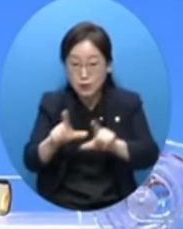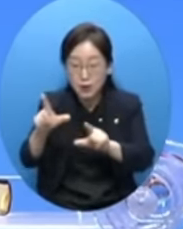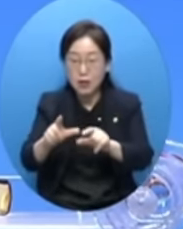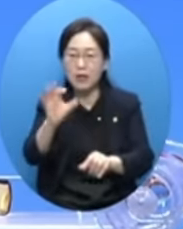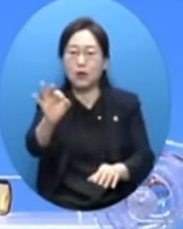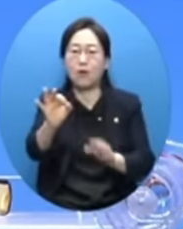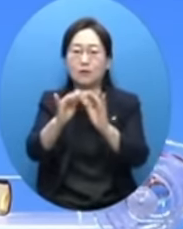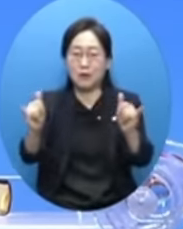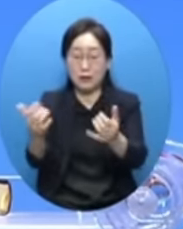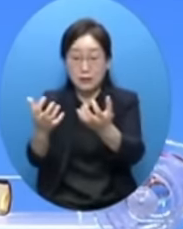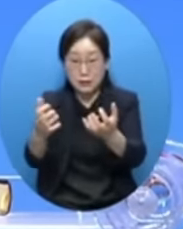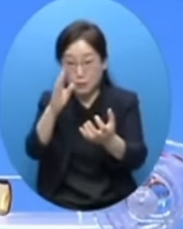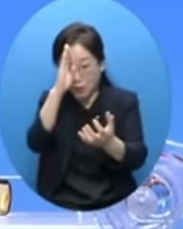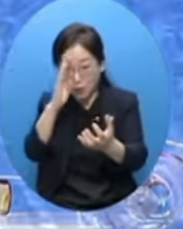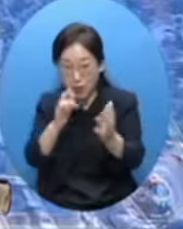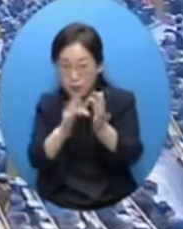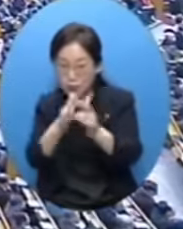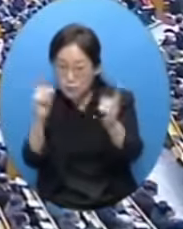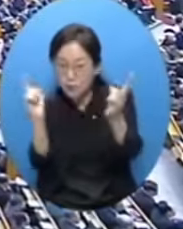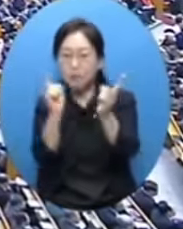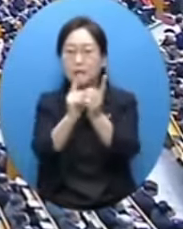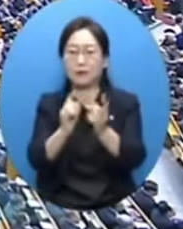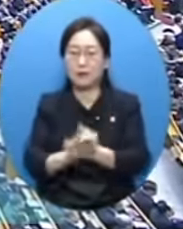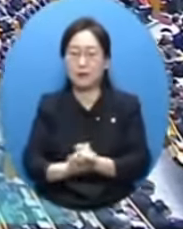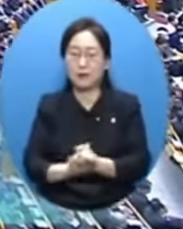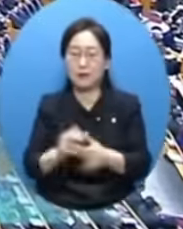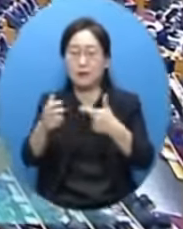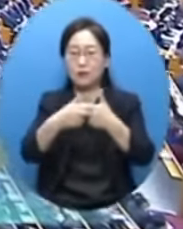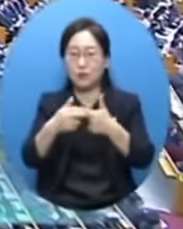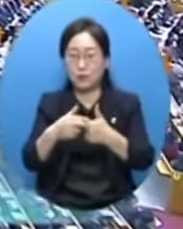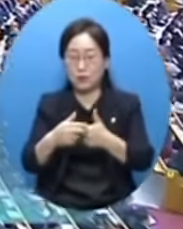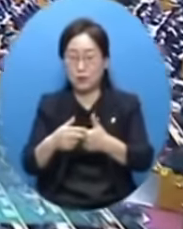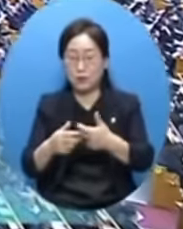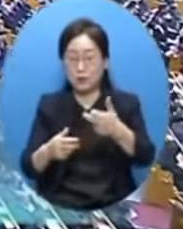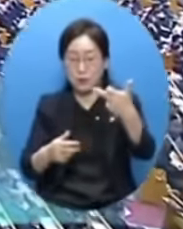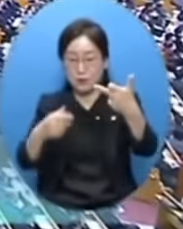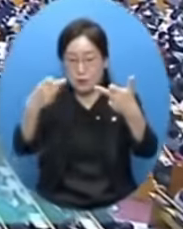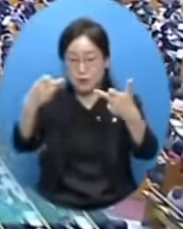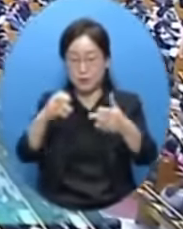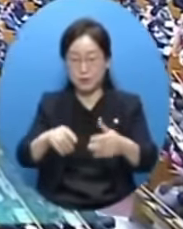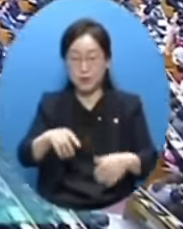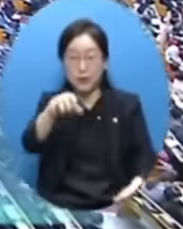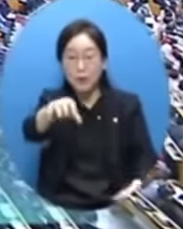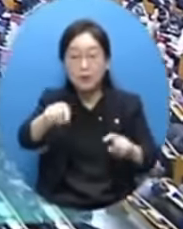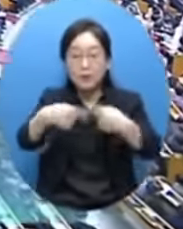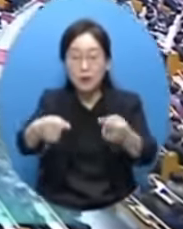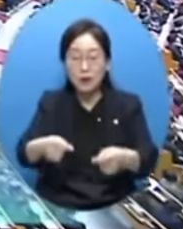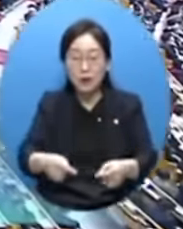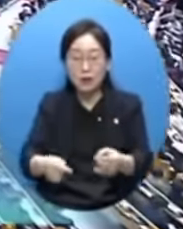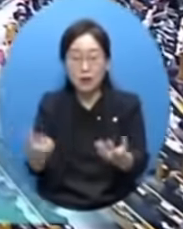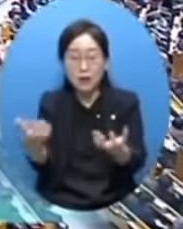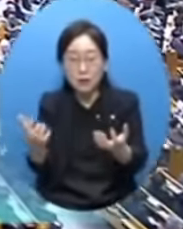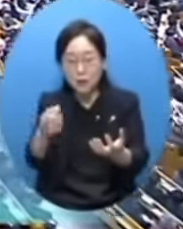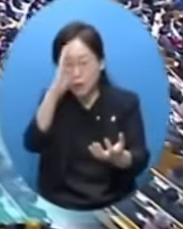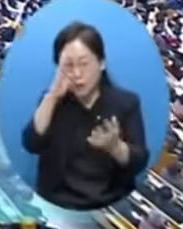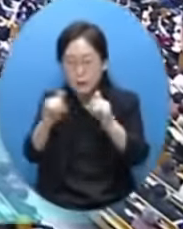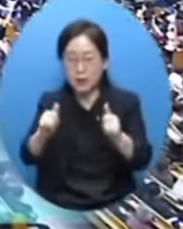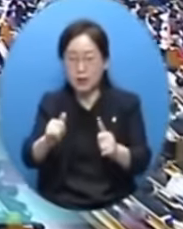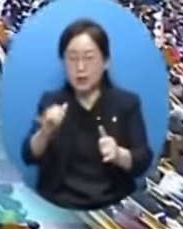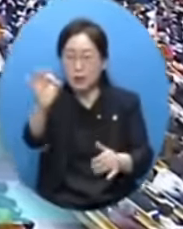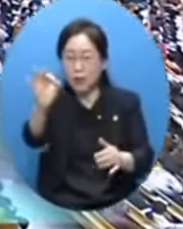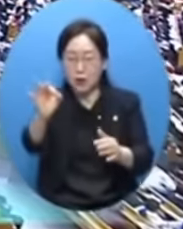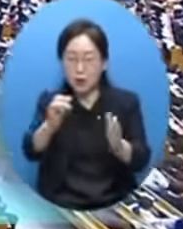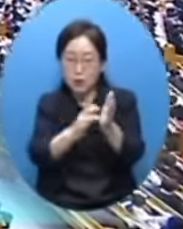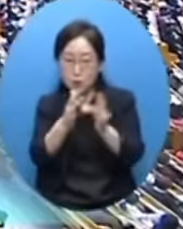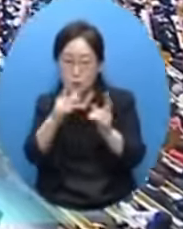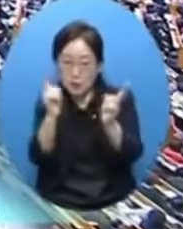한센병 환자들이 예수를 만난 것입니다. 누가복음 17장 12절입니다. 한 마을에 들어가시니 나병 환자 10명이 예수를 만나 멀리